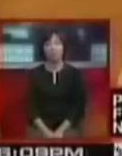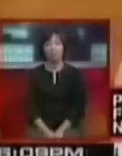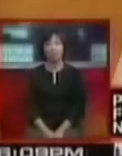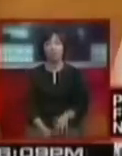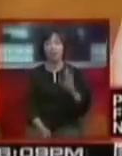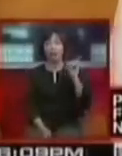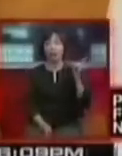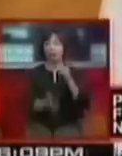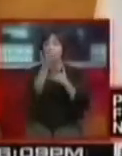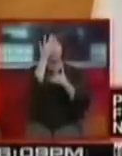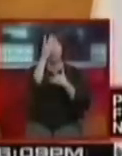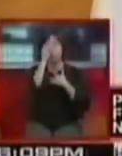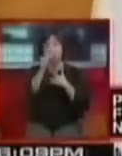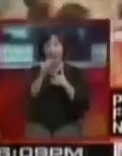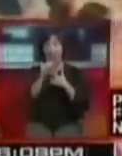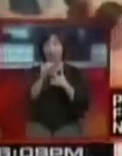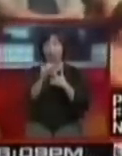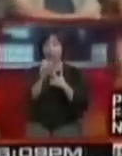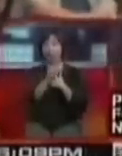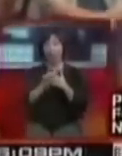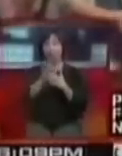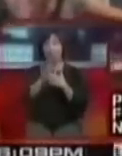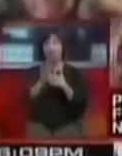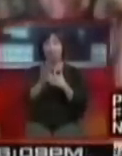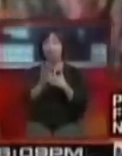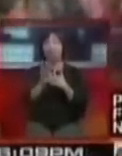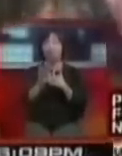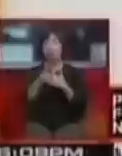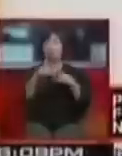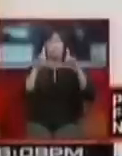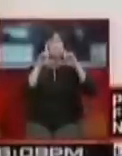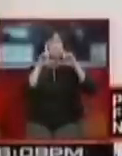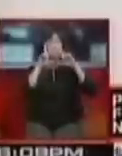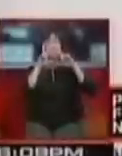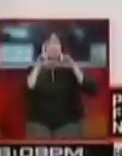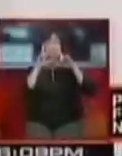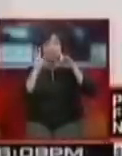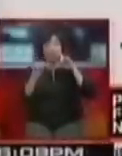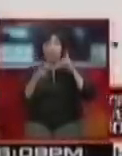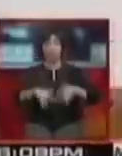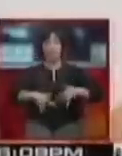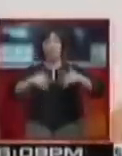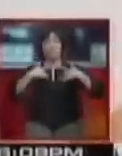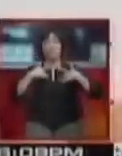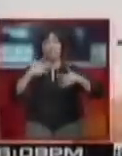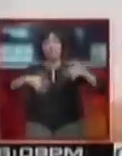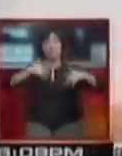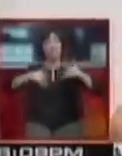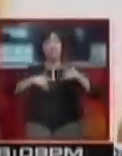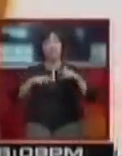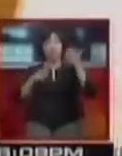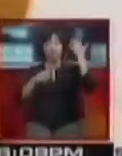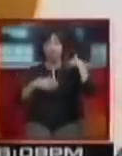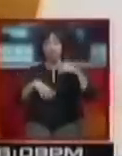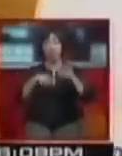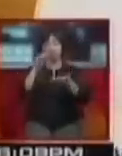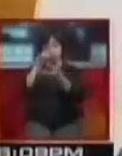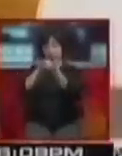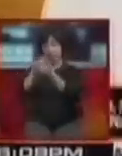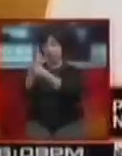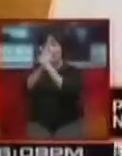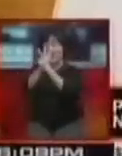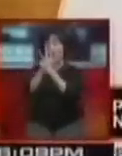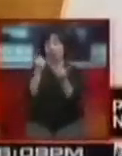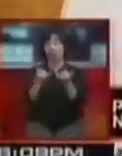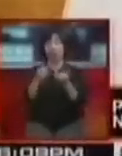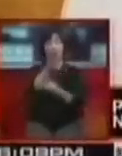man of Asia, ngayon punong-puno na ng sigla. Kung dati po, tayo ang laging nangungutang, ngayon hindi po